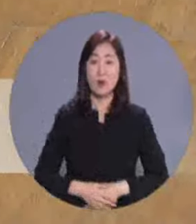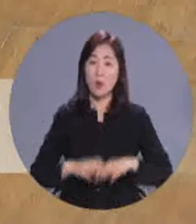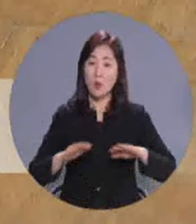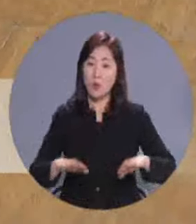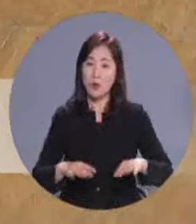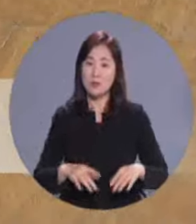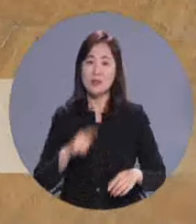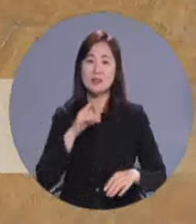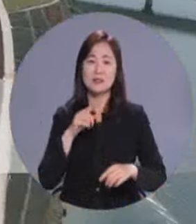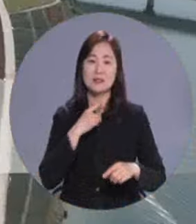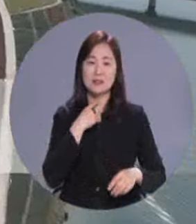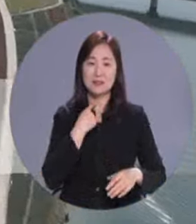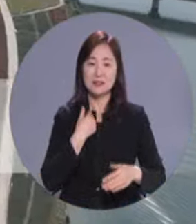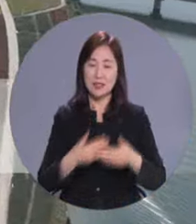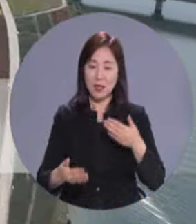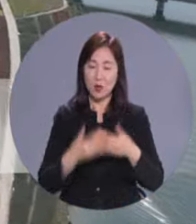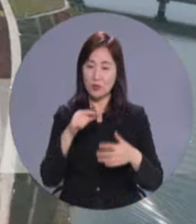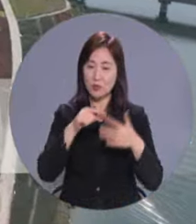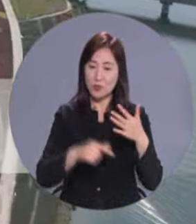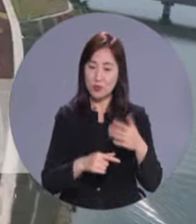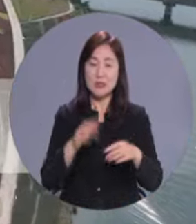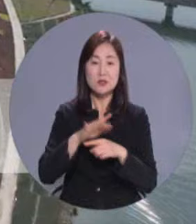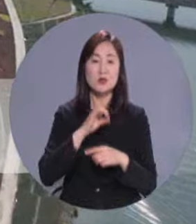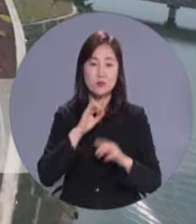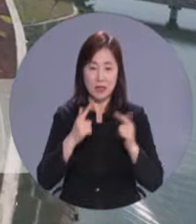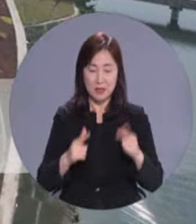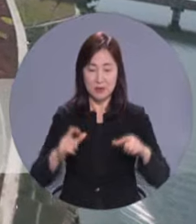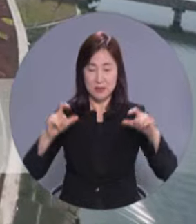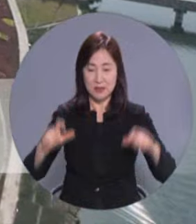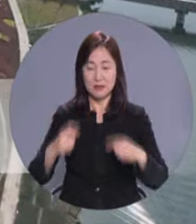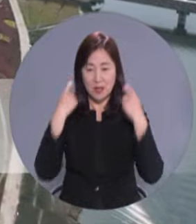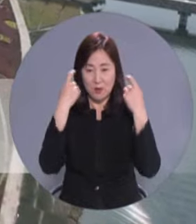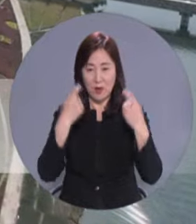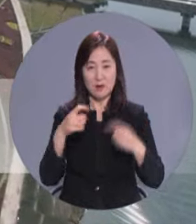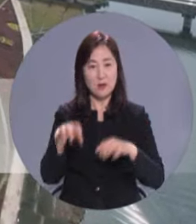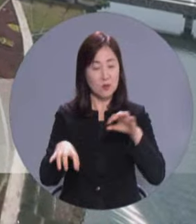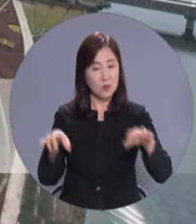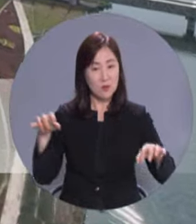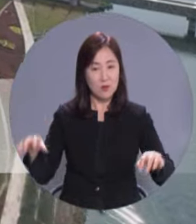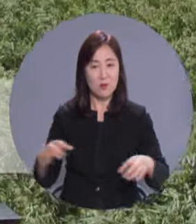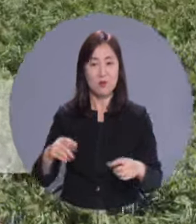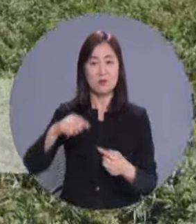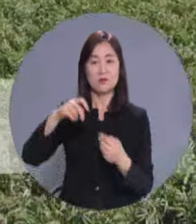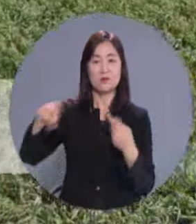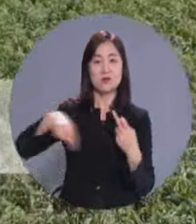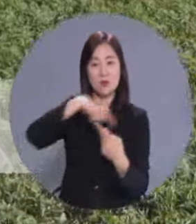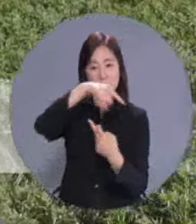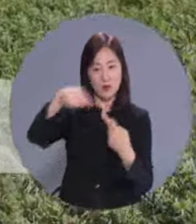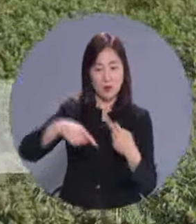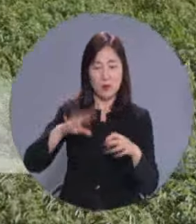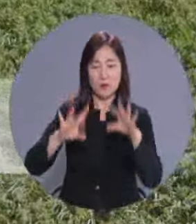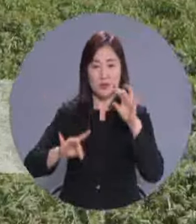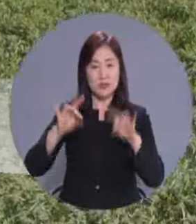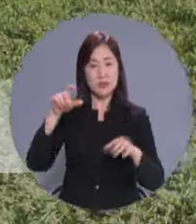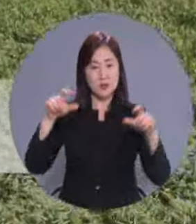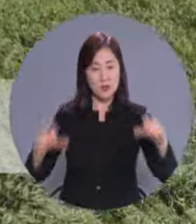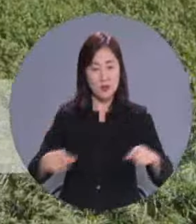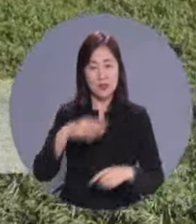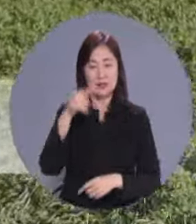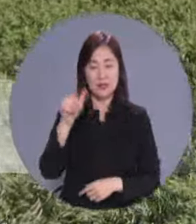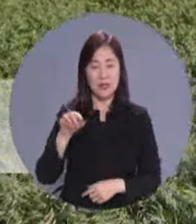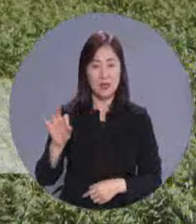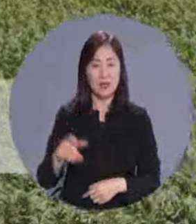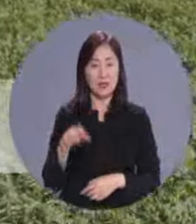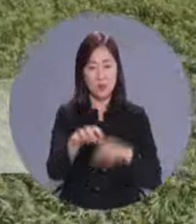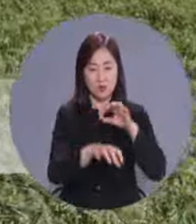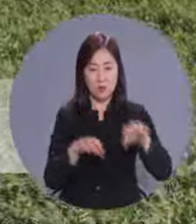캉스 투어가 농천 체험뿐 아니라 지역의 대표 관광지인 순천만 국가정원 순천만 습지 나가 흡선 등